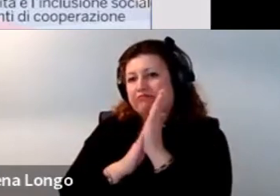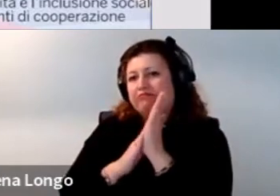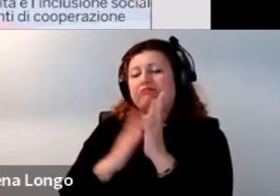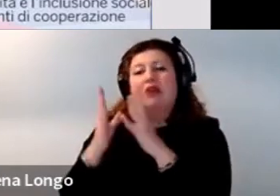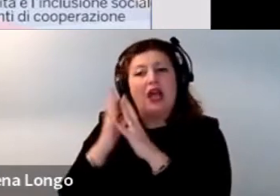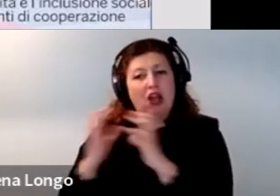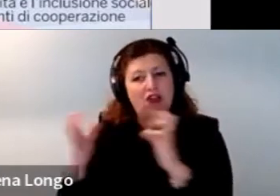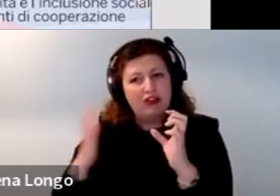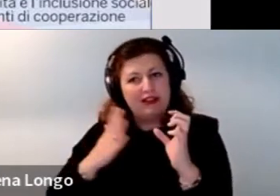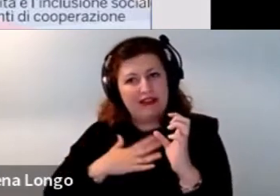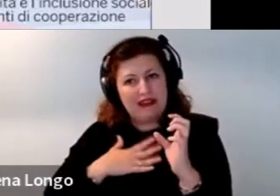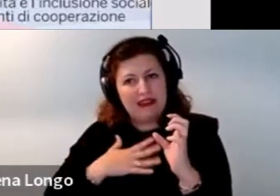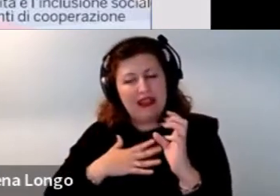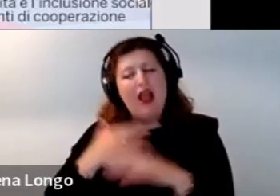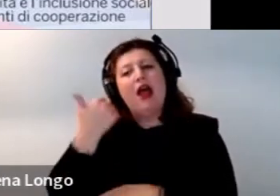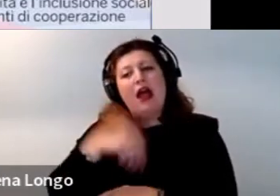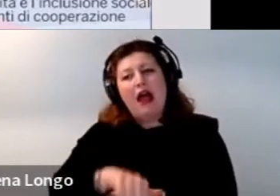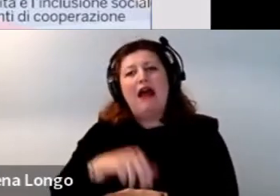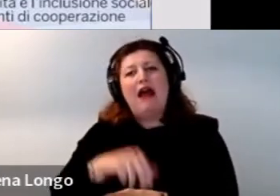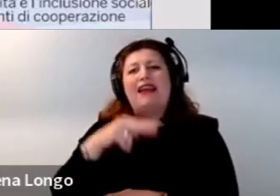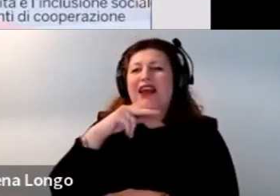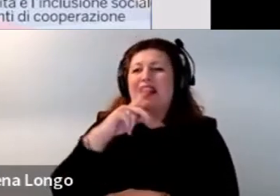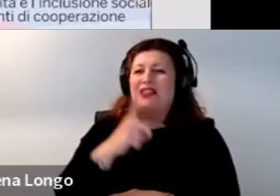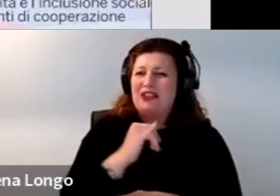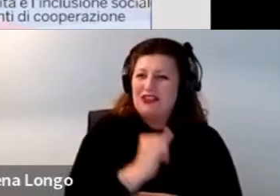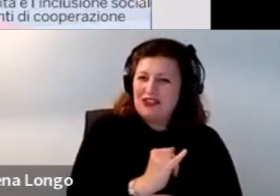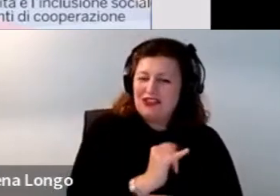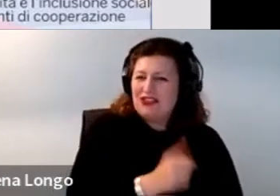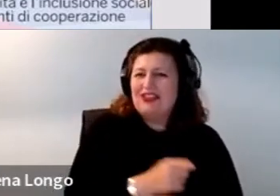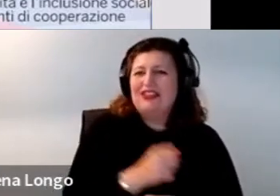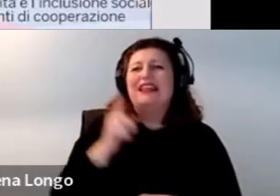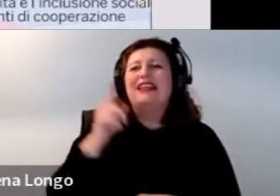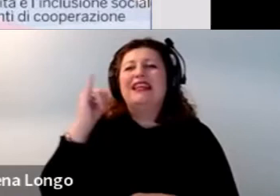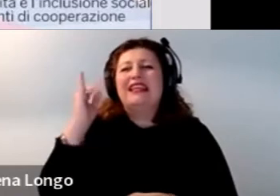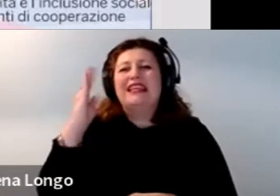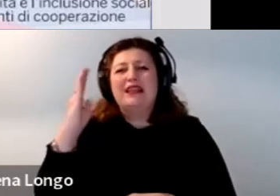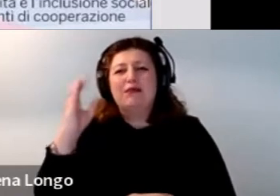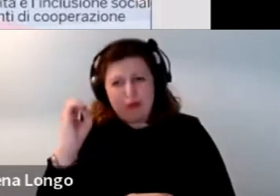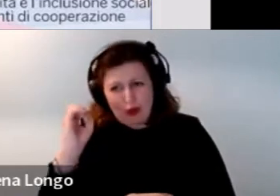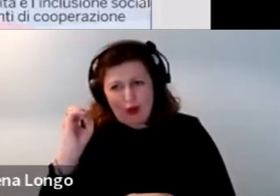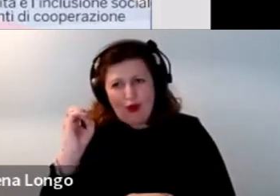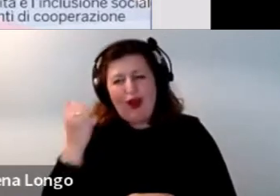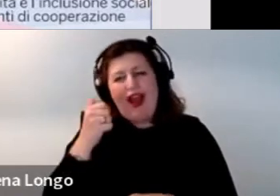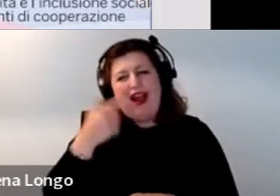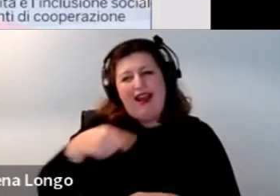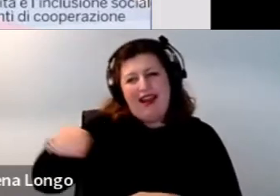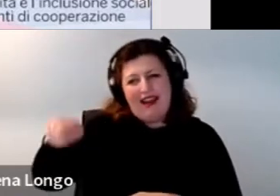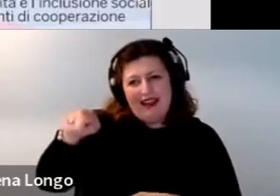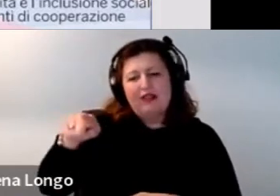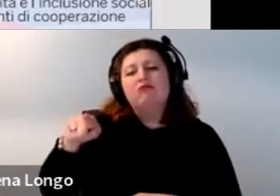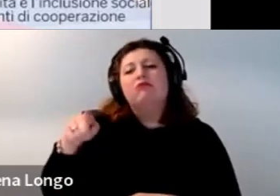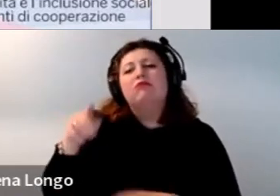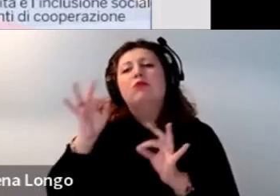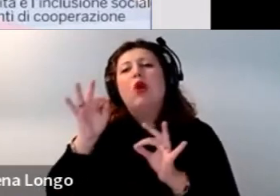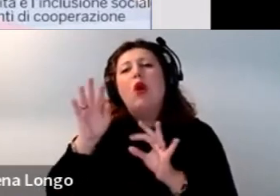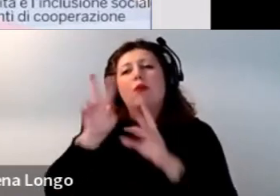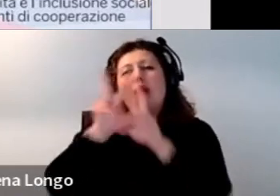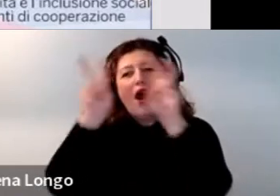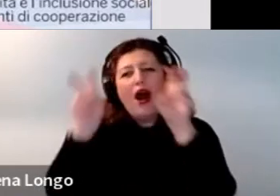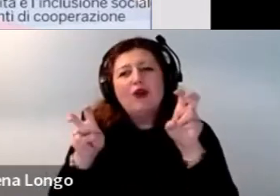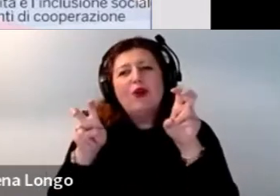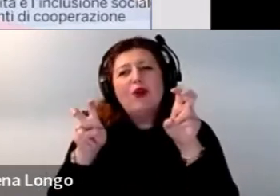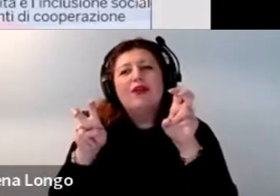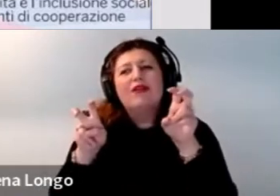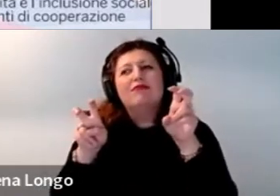tutti coloro, come le ONG, IBO in questo caso, che si occupano nello specifico